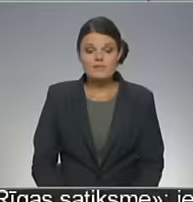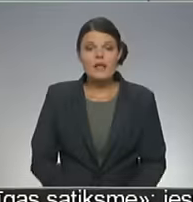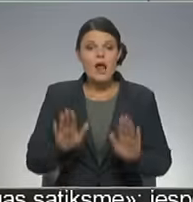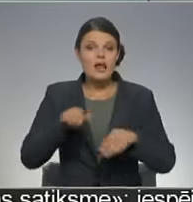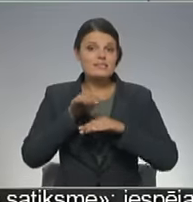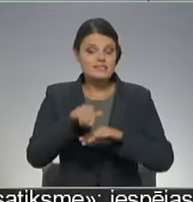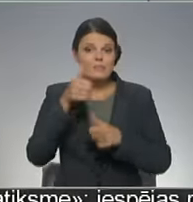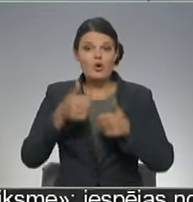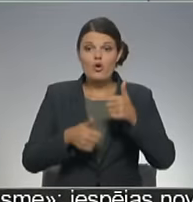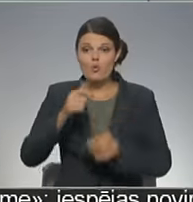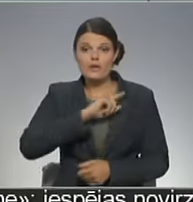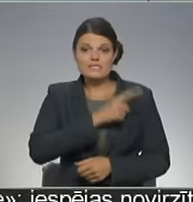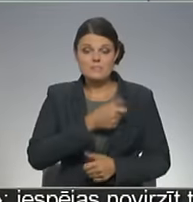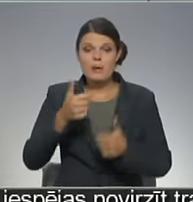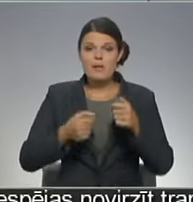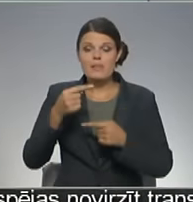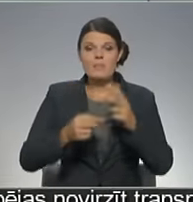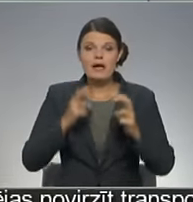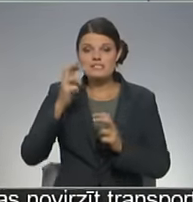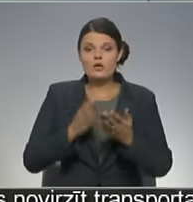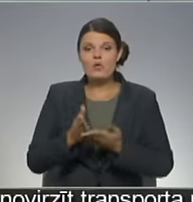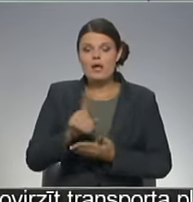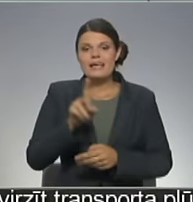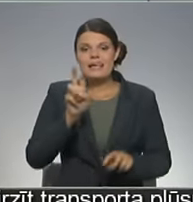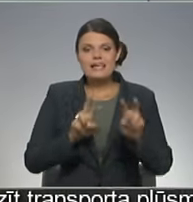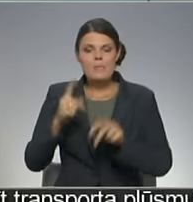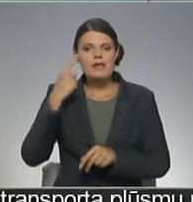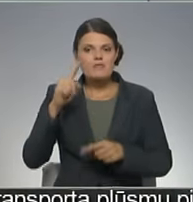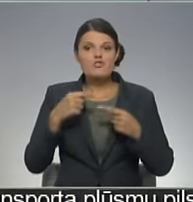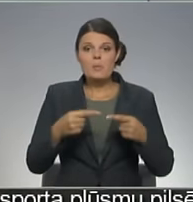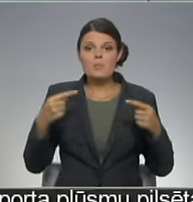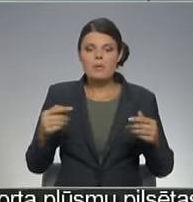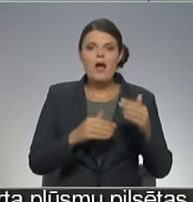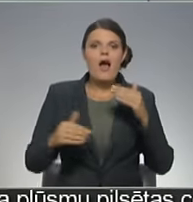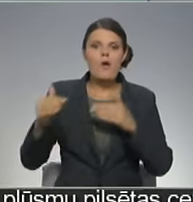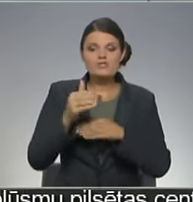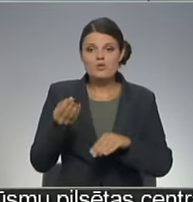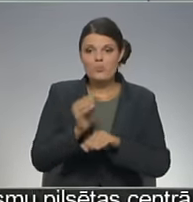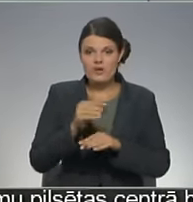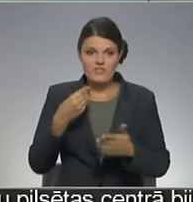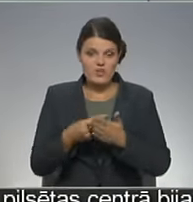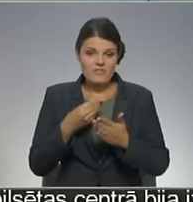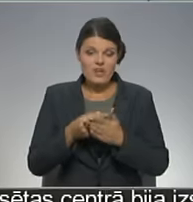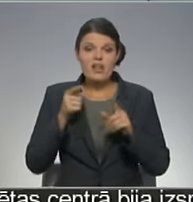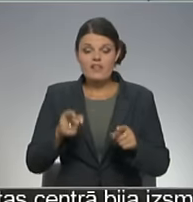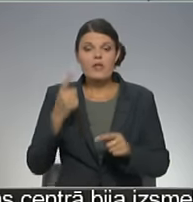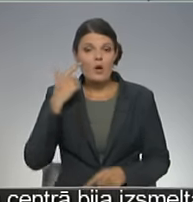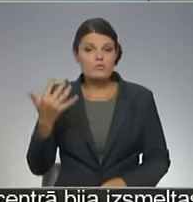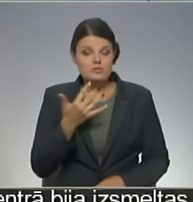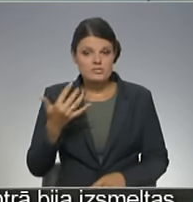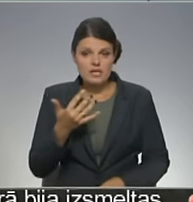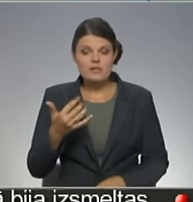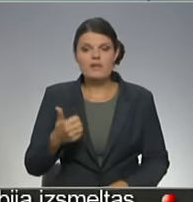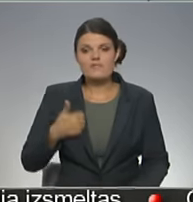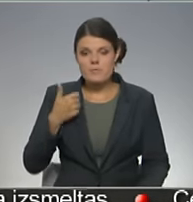Lai saglabātu konkurētspēju piena pārstrādes nozarē, ir jāmeklē inovatīvu produktu ar augstāku pievienoto vērtību. Tā uzskata akciju